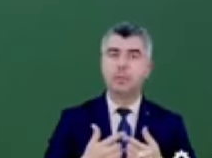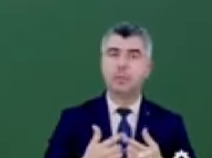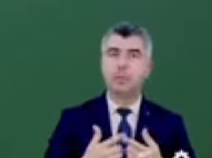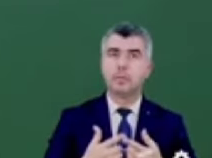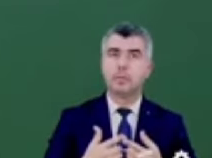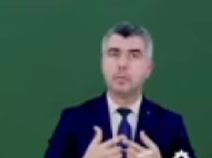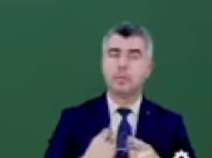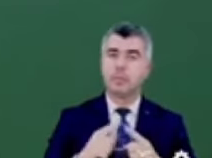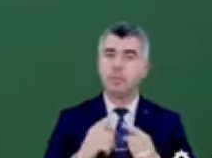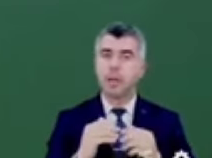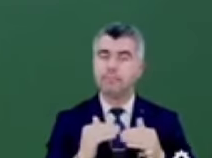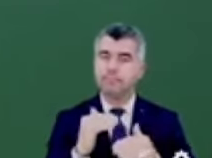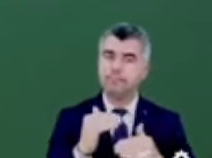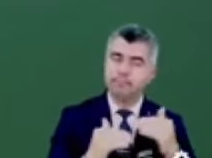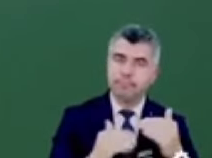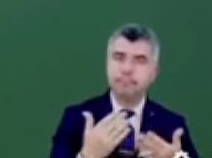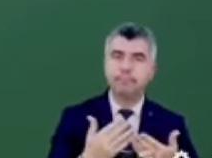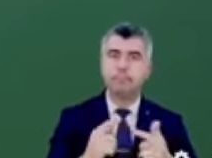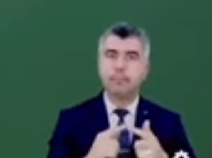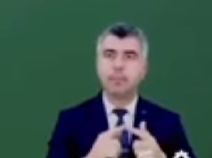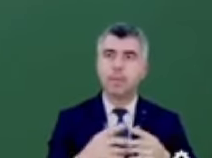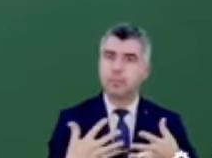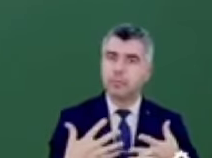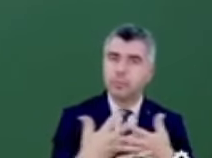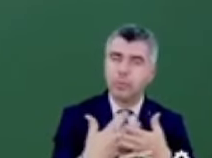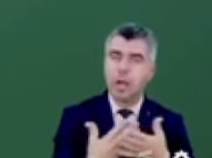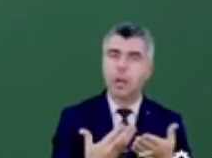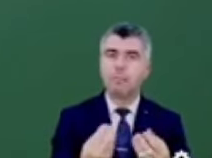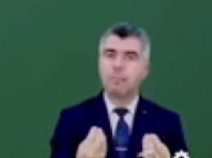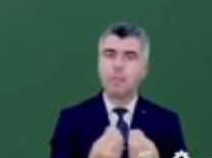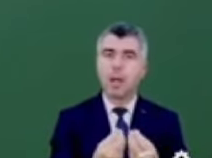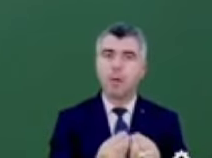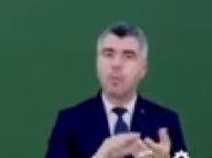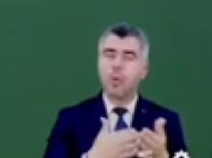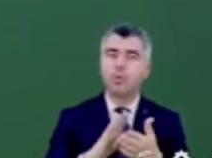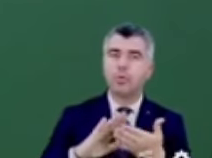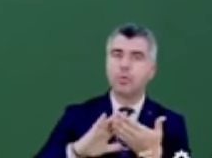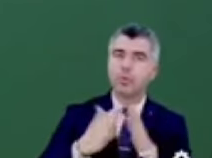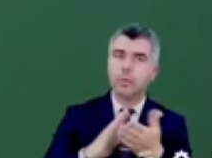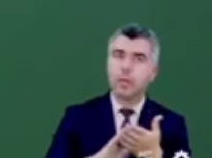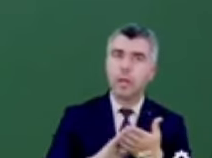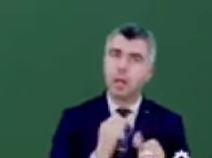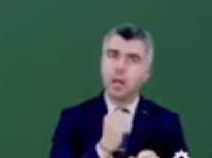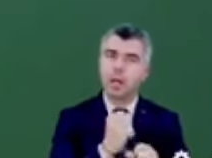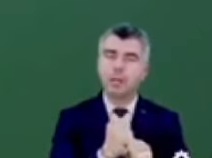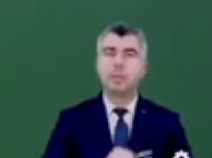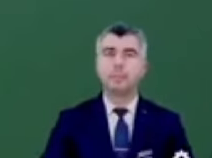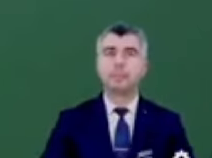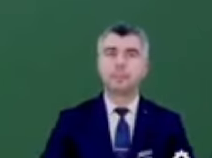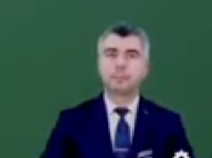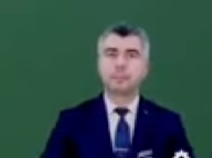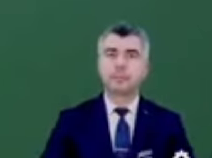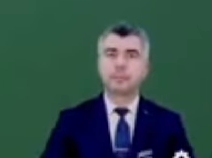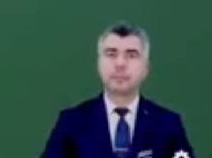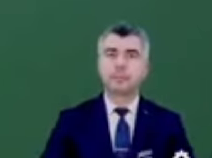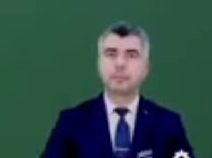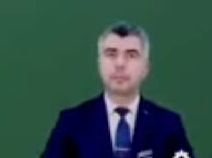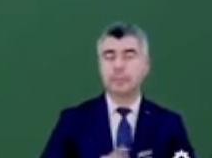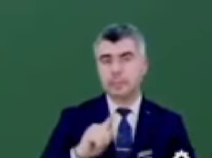بعض احنا قمنا بواحد المقاربه تشاركيه مع جميع الجمعيات وتكون من حقهم انهم يعني